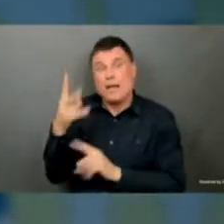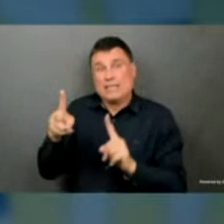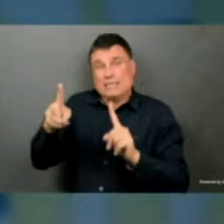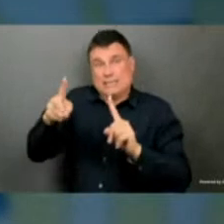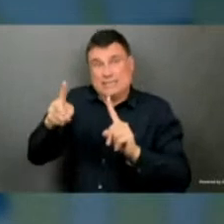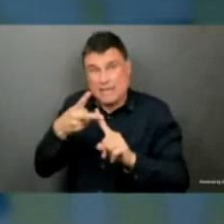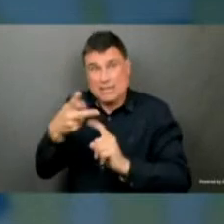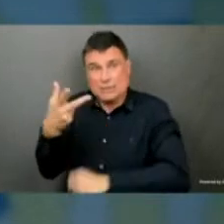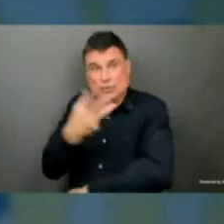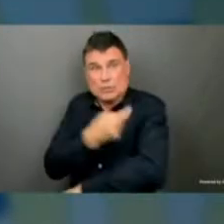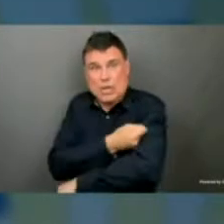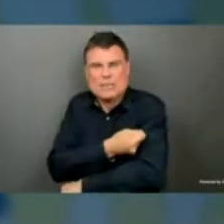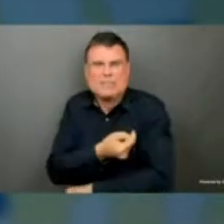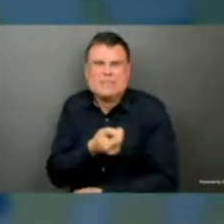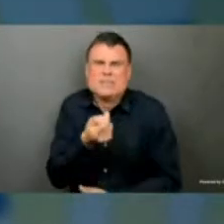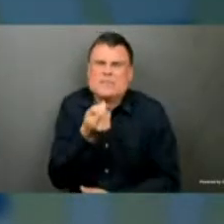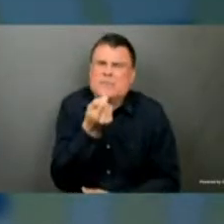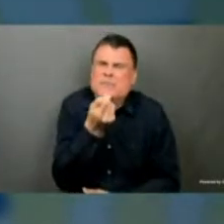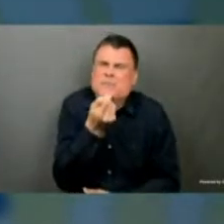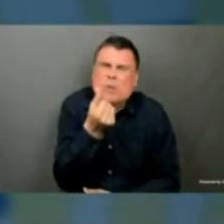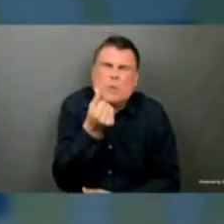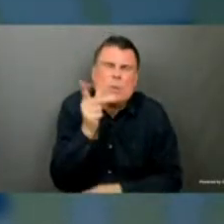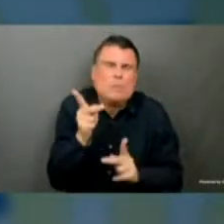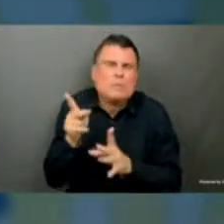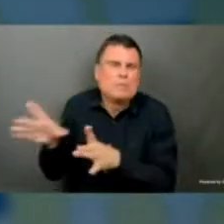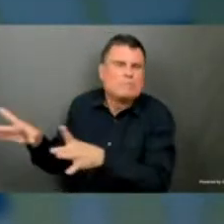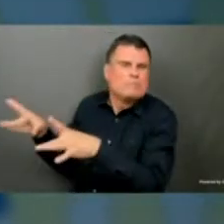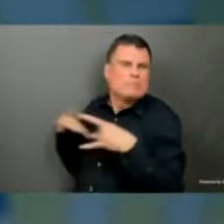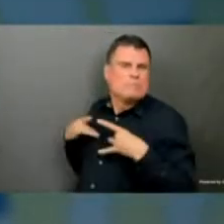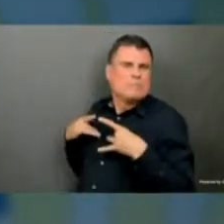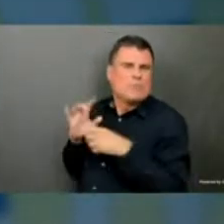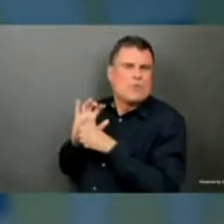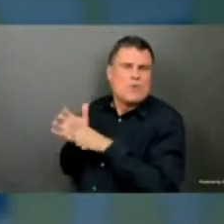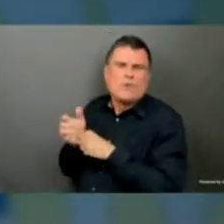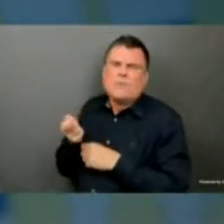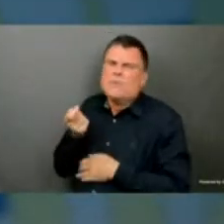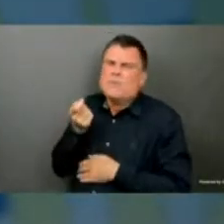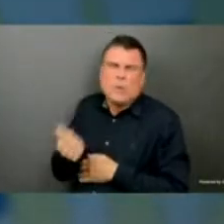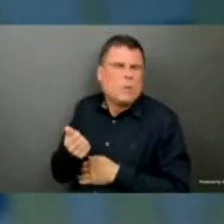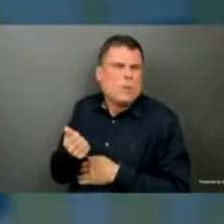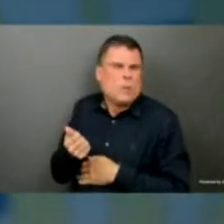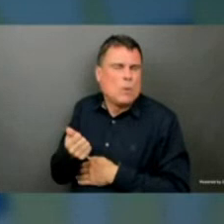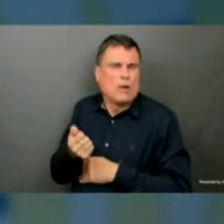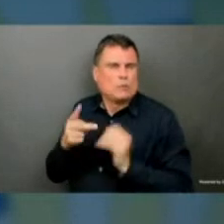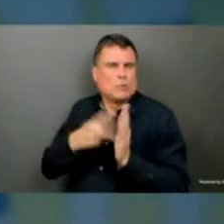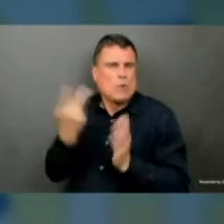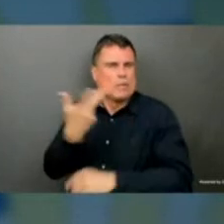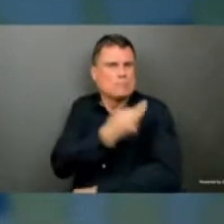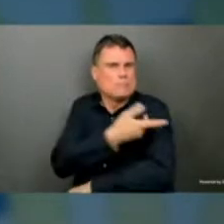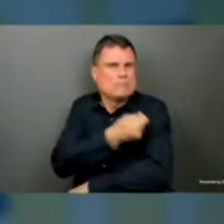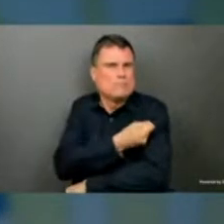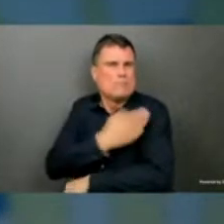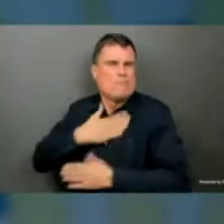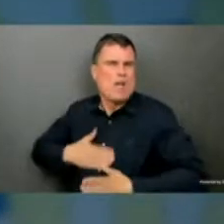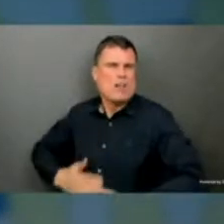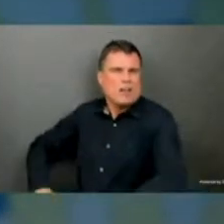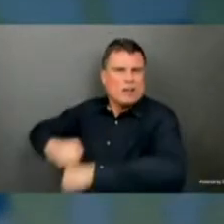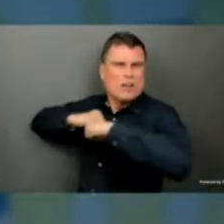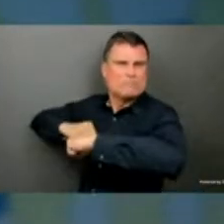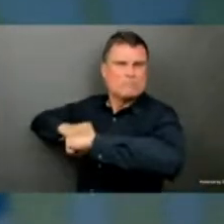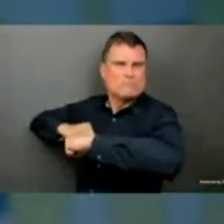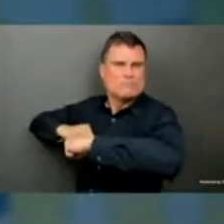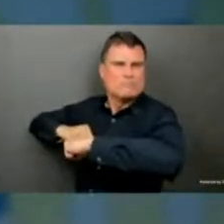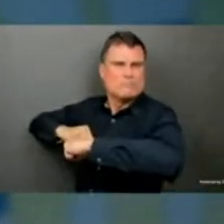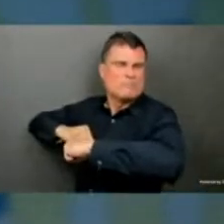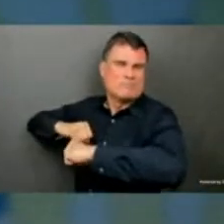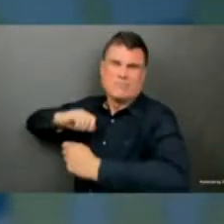天以后，那么等于身体里边有抗体了。所以他说占了0.03%。